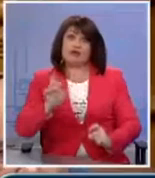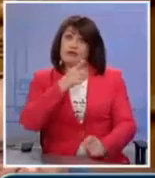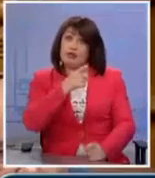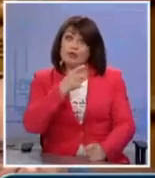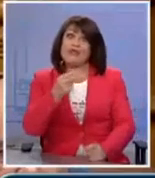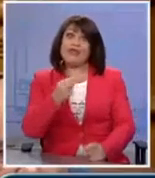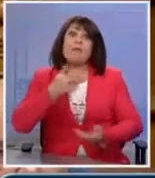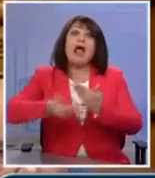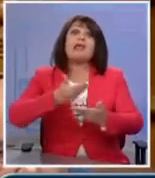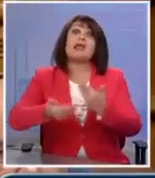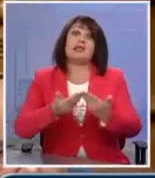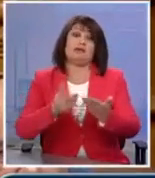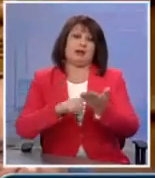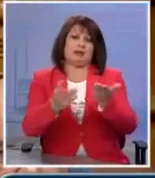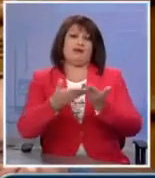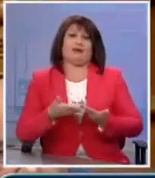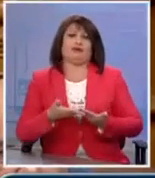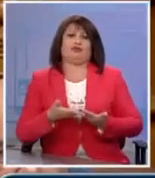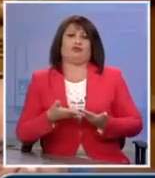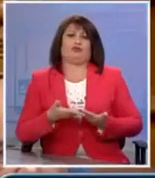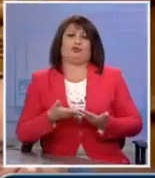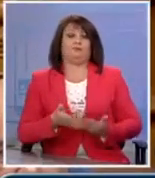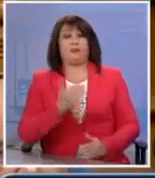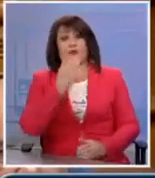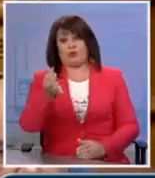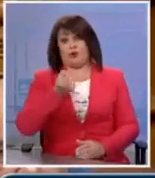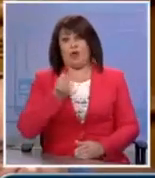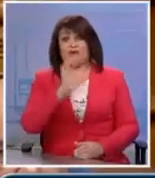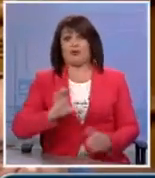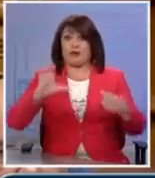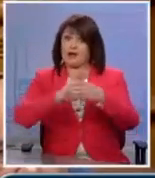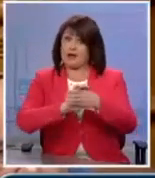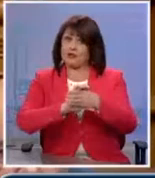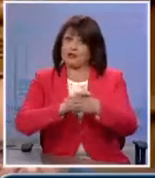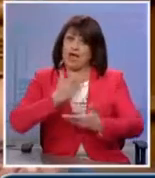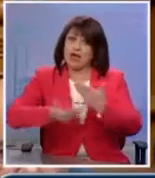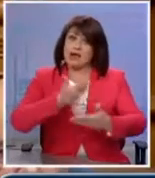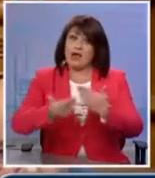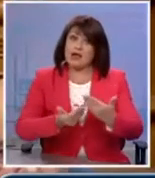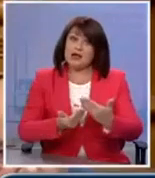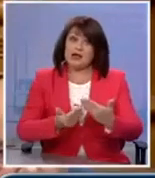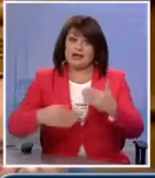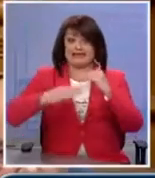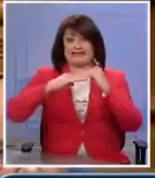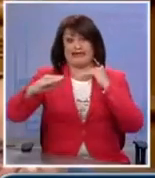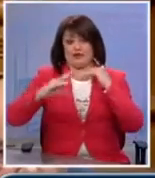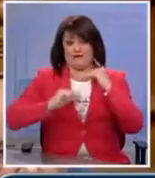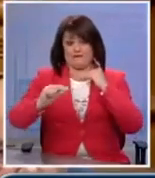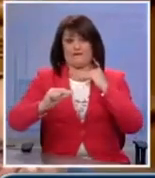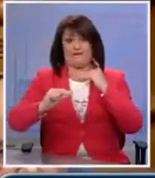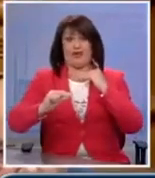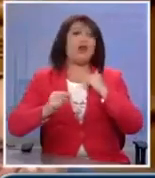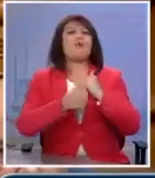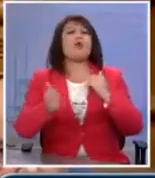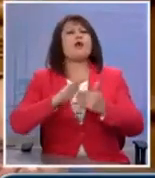στο θέμα της αλληλεγγύης. Διότι δεν μπορεί να μιλάς για Ευρωπαϊκή Ένωση και για αλληλεγγύη και για κοινά σύνορα, αλλά το μόνο που